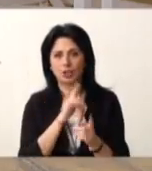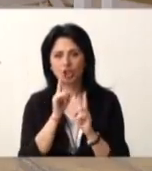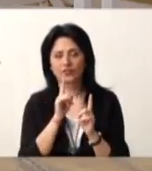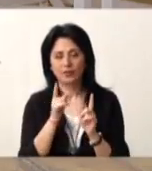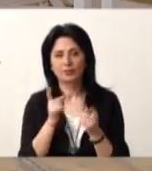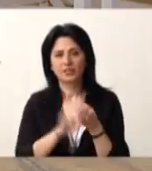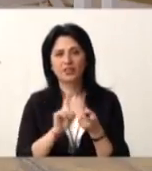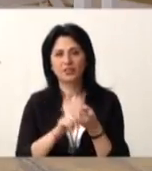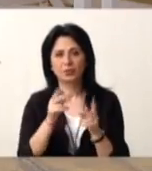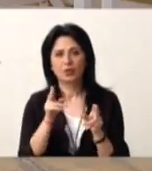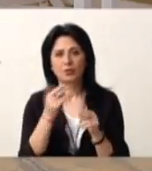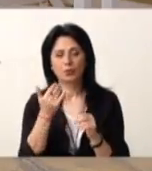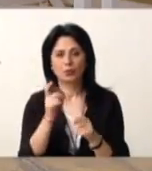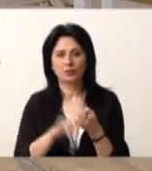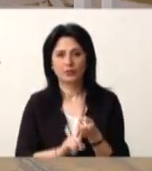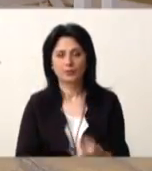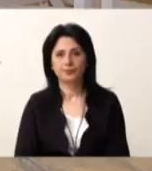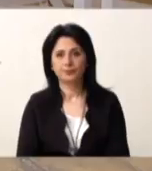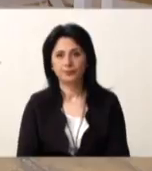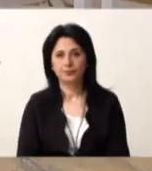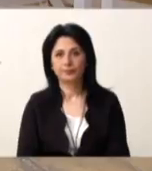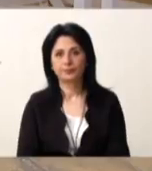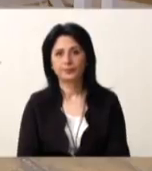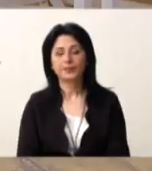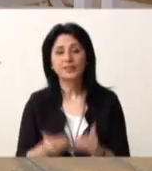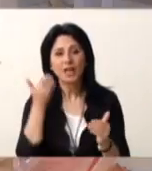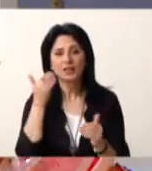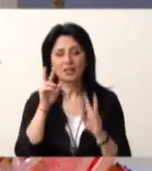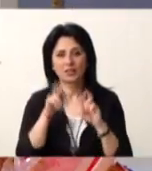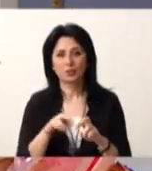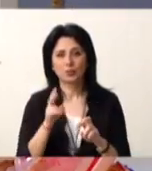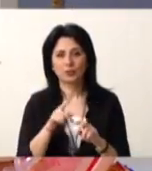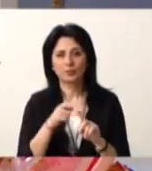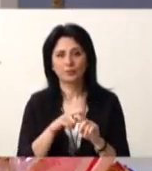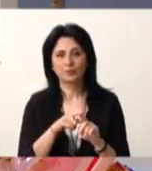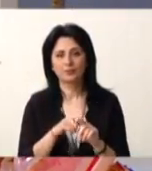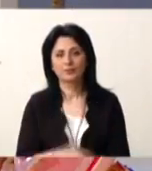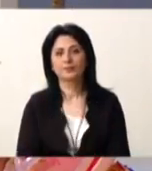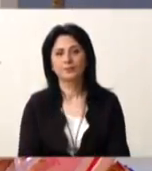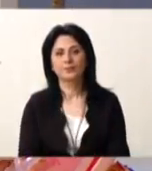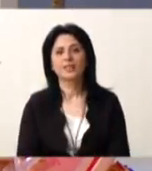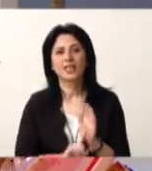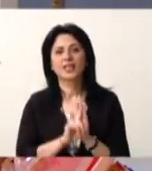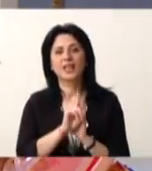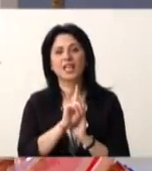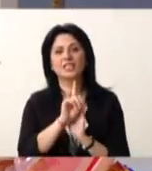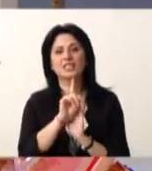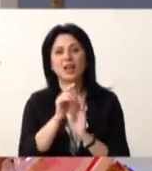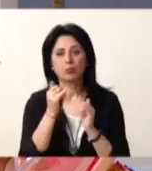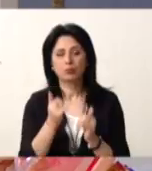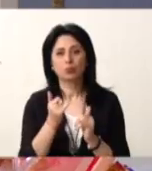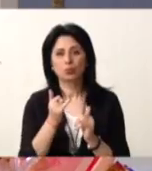ჩივილებისა, რაც ონკოლოგიურ დაავადებას ახასიათებს. ისიც რაც უფრო ადრე მოხდება ადრეულ სტადიაზე ამ კაი დაწყებული საწყის